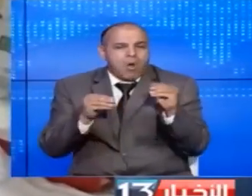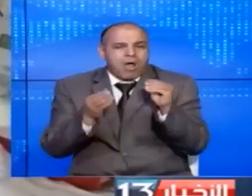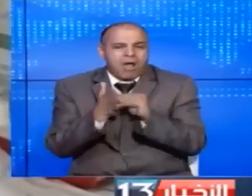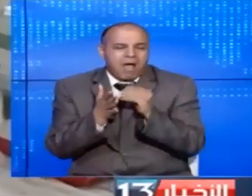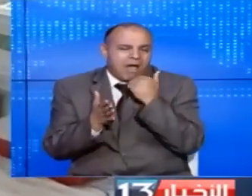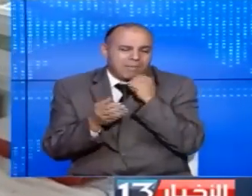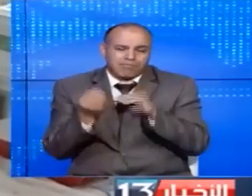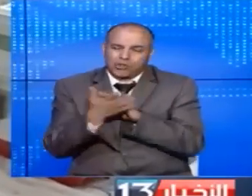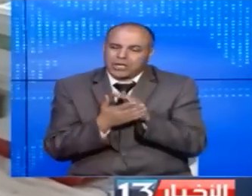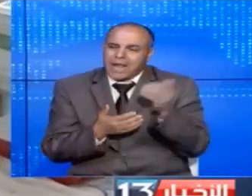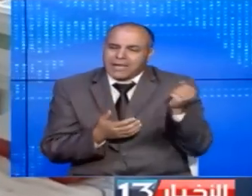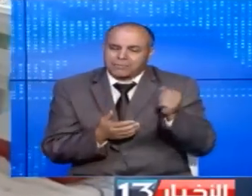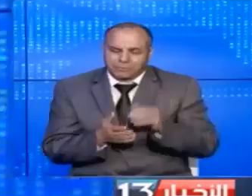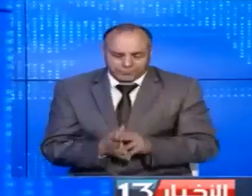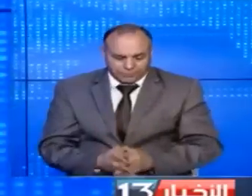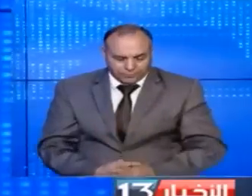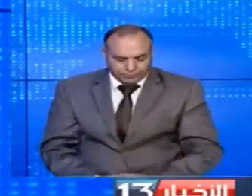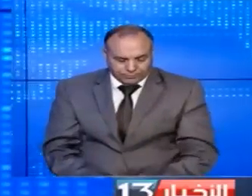أزمة الحليب.